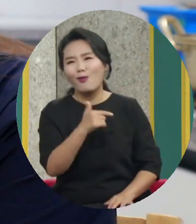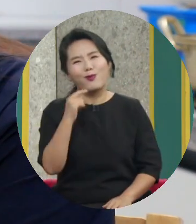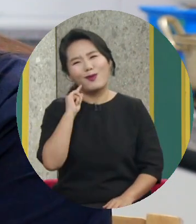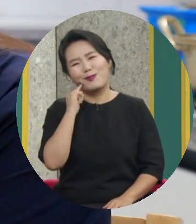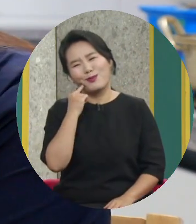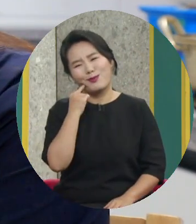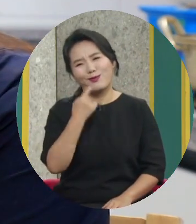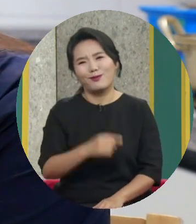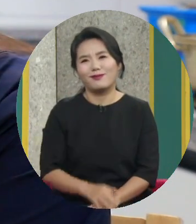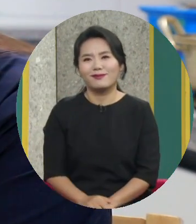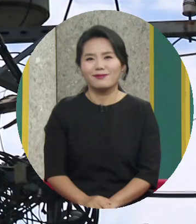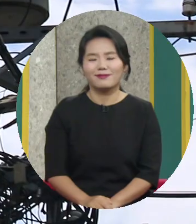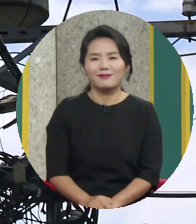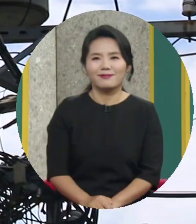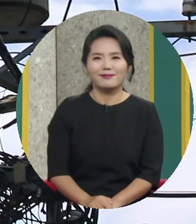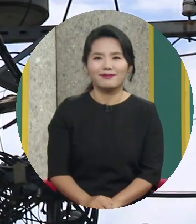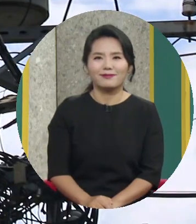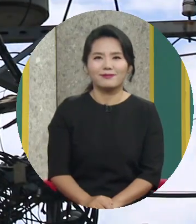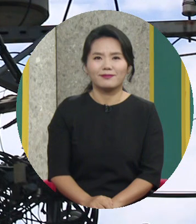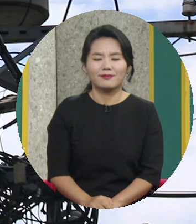그래서도.